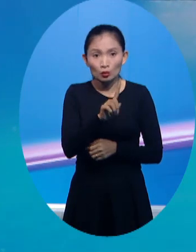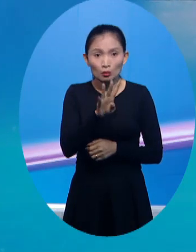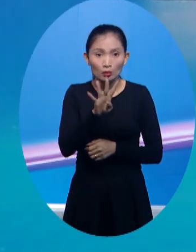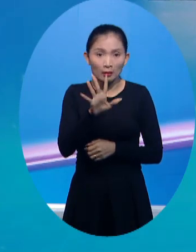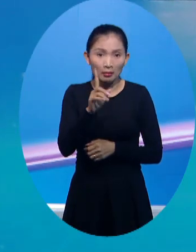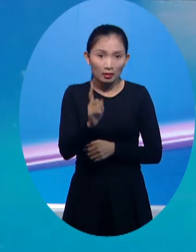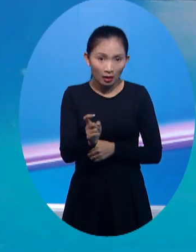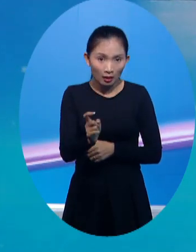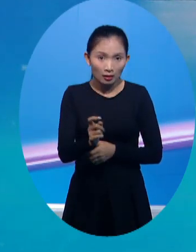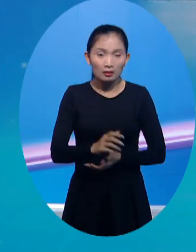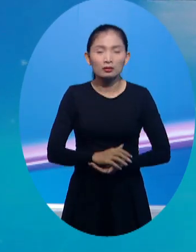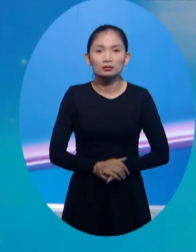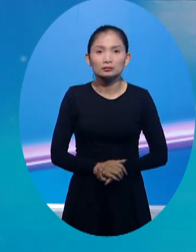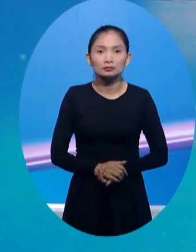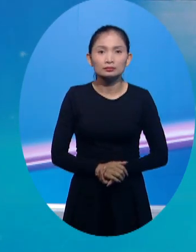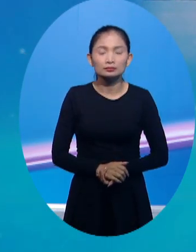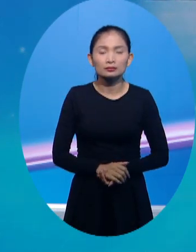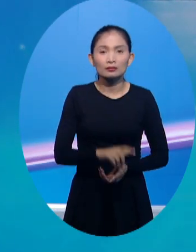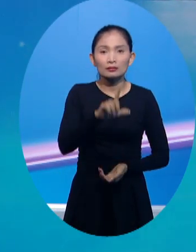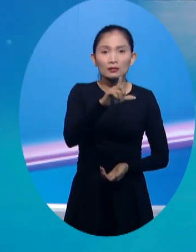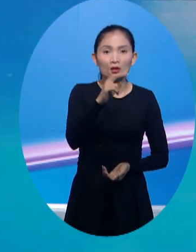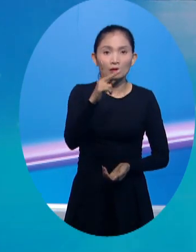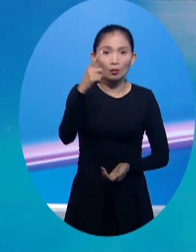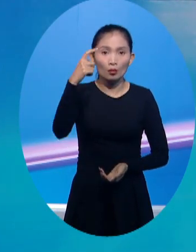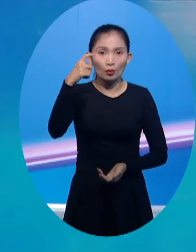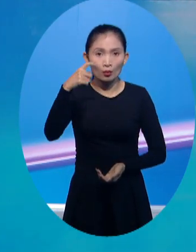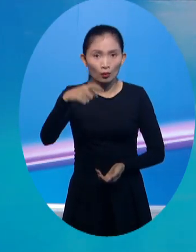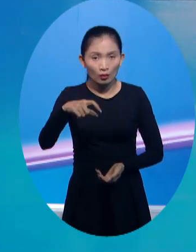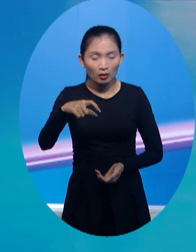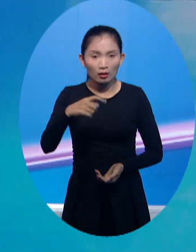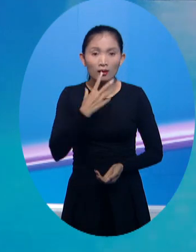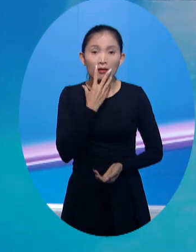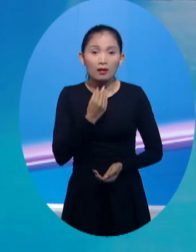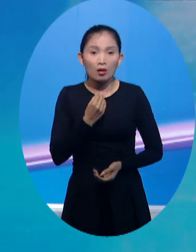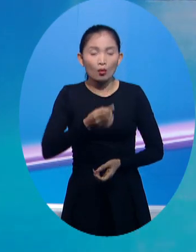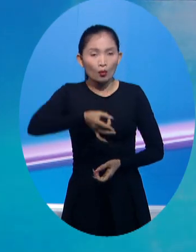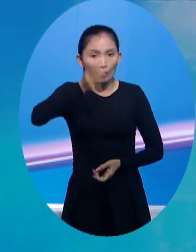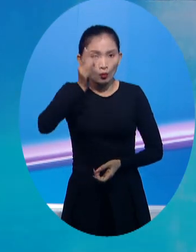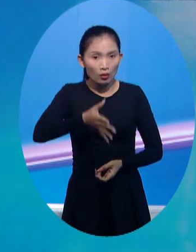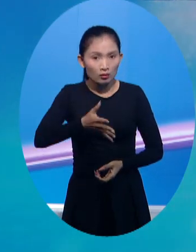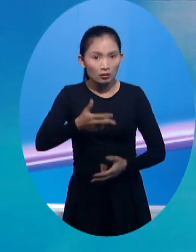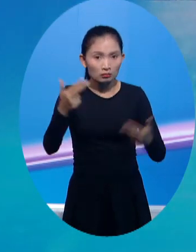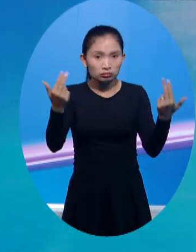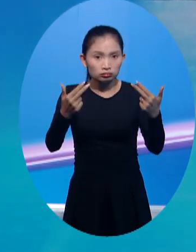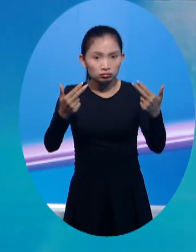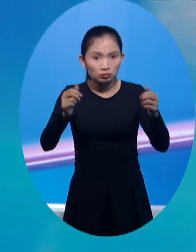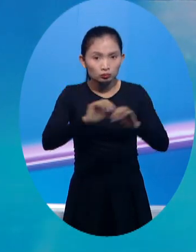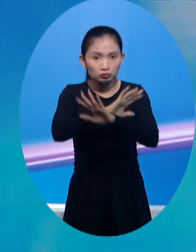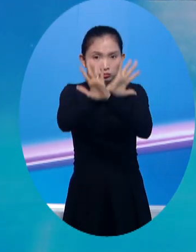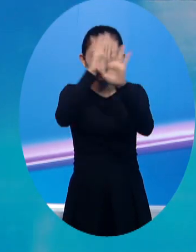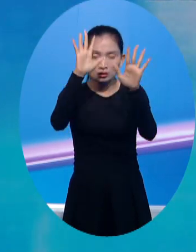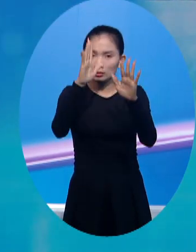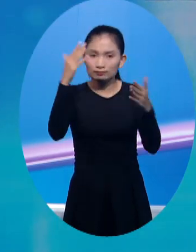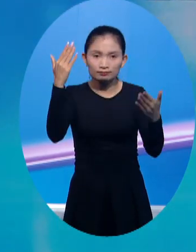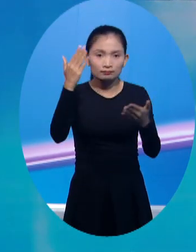Liên Hiệp Quốc mới đây đã hoan nghênh quyết định của Israel tạm dựng giao tranh vào ban ngày xung quanh một tuyến đường phía Nam gaza để tạo điều kiện cho